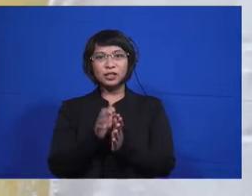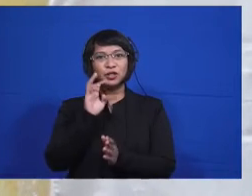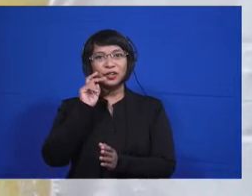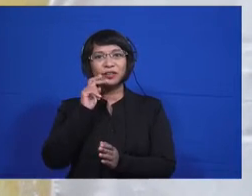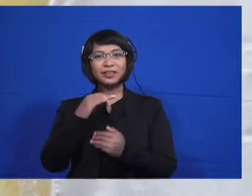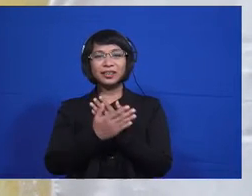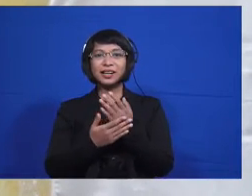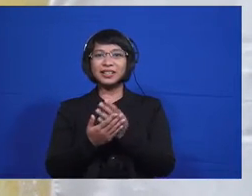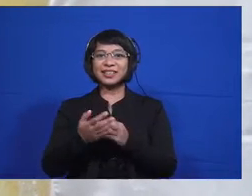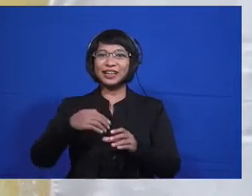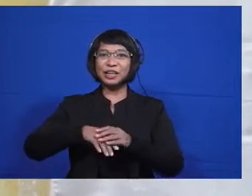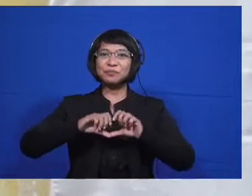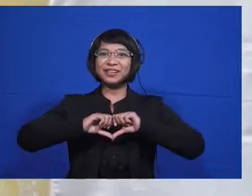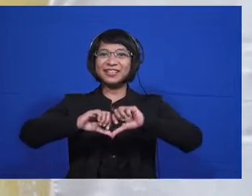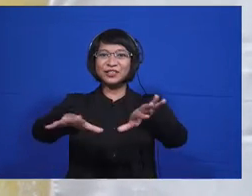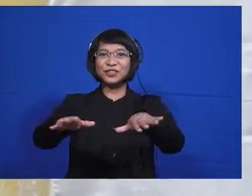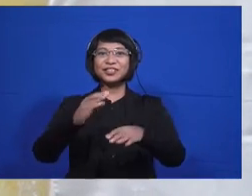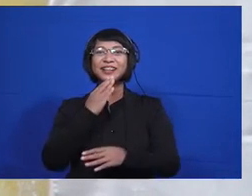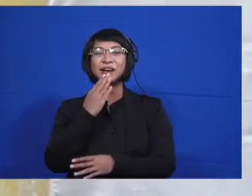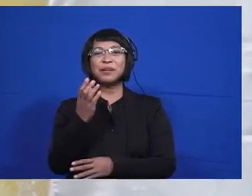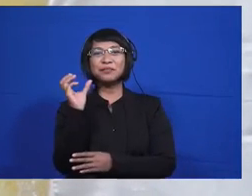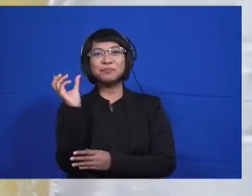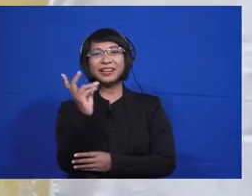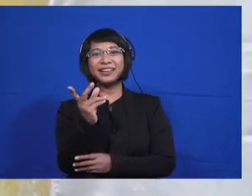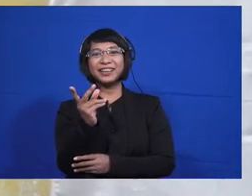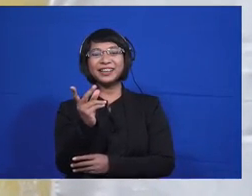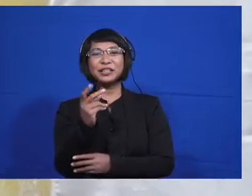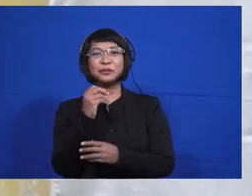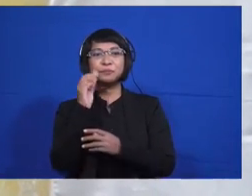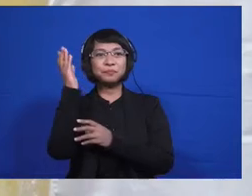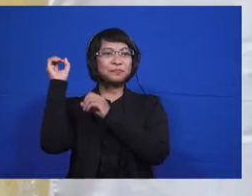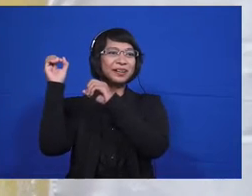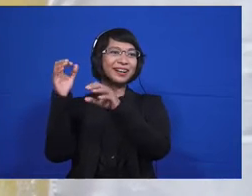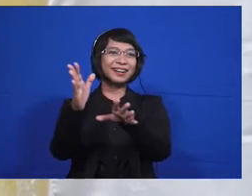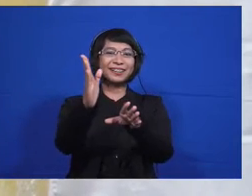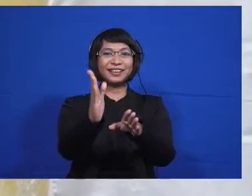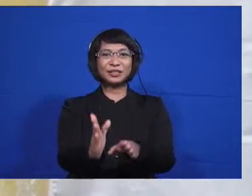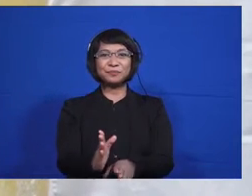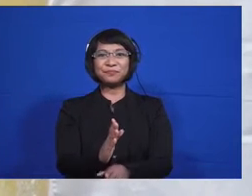terkasih dalam Kristus, selamat pagi, berkah dalam.